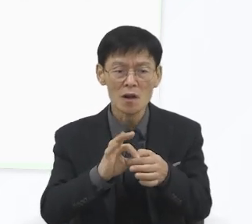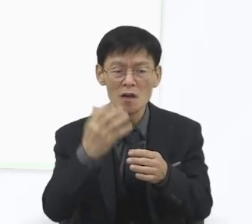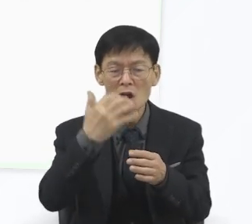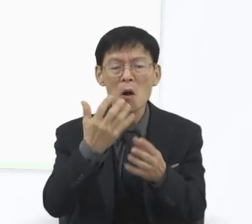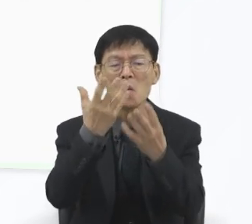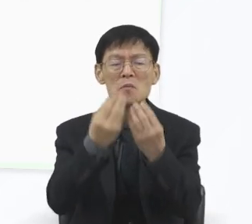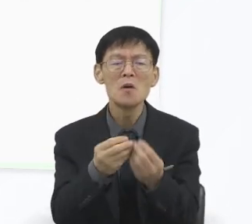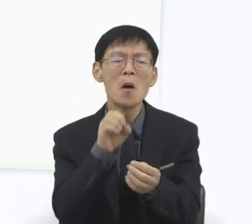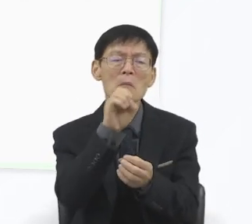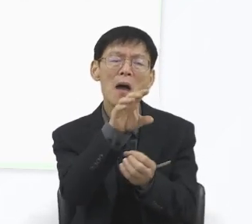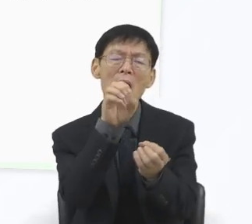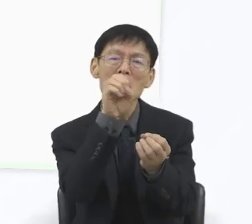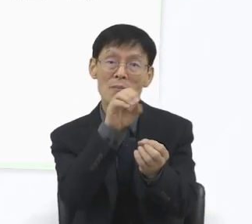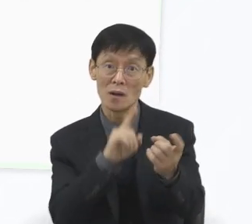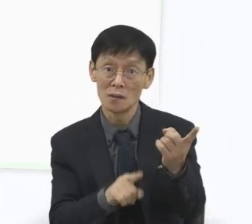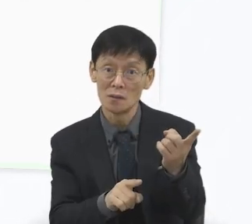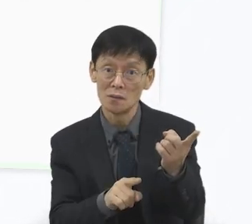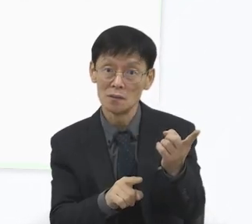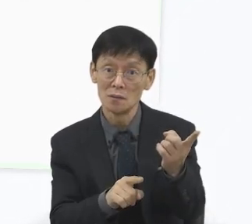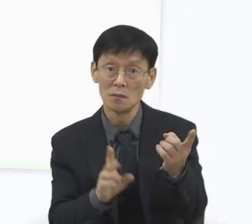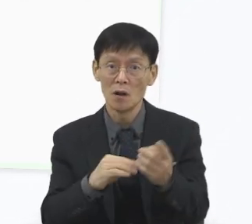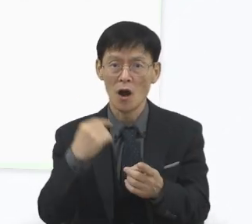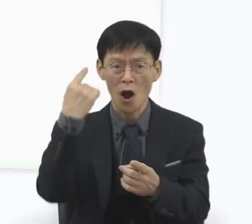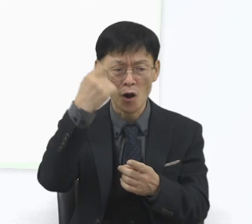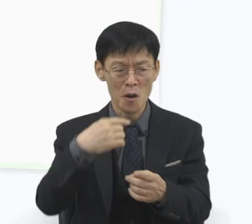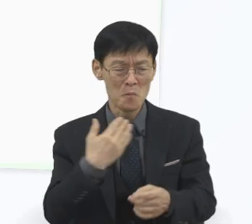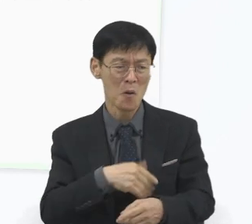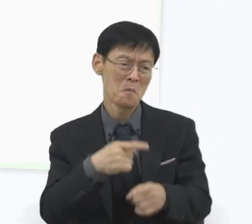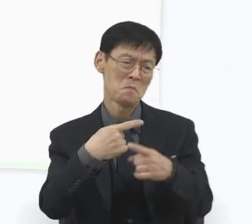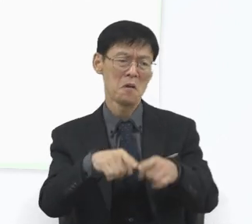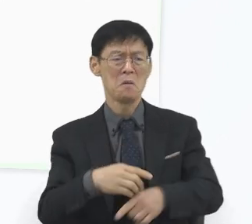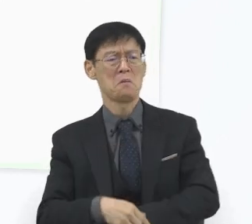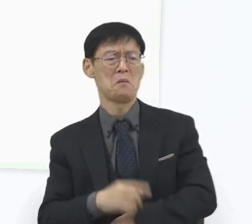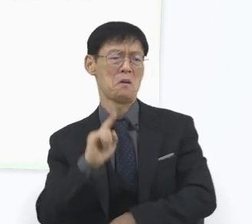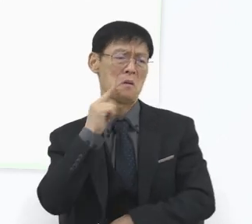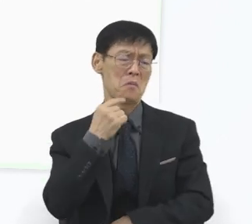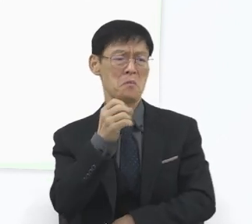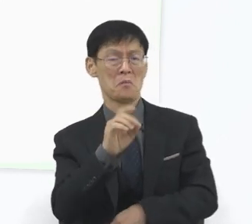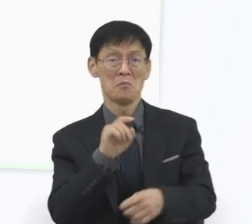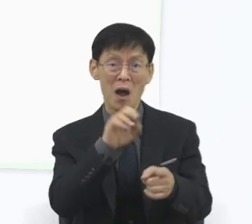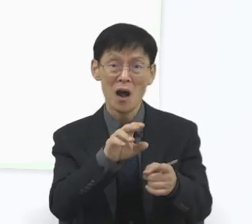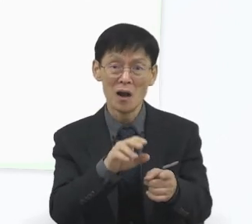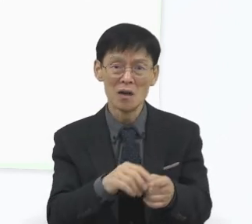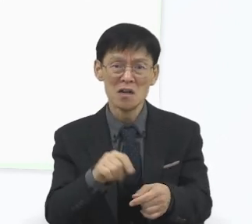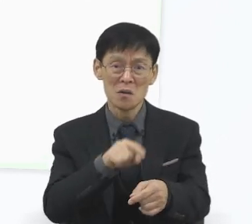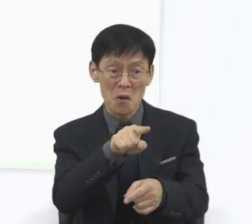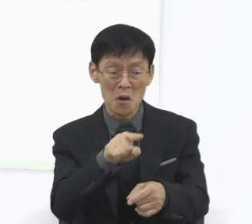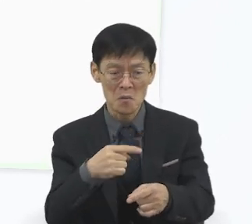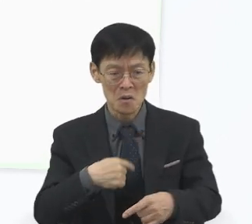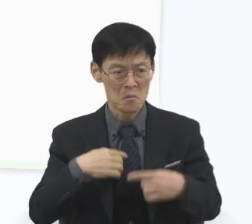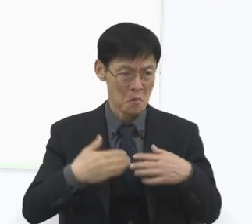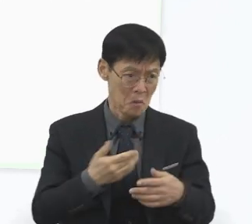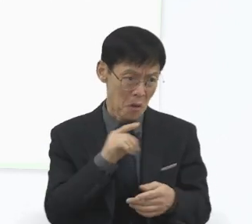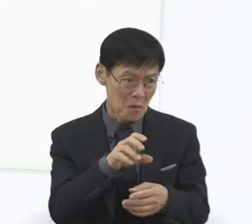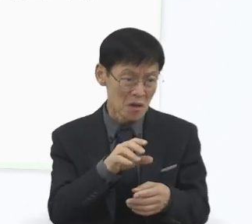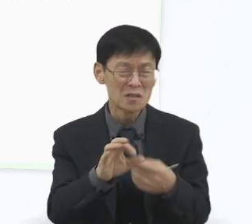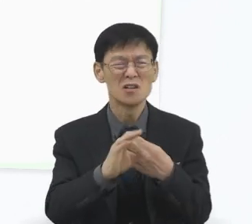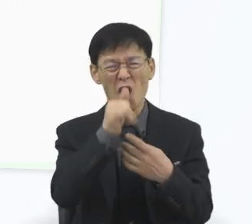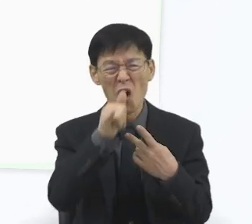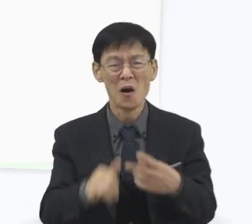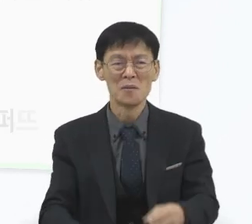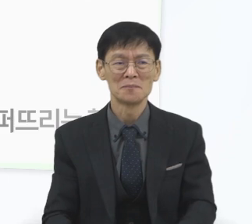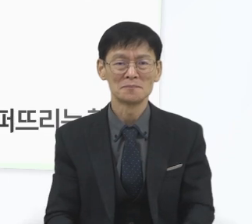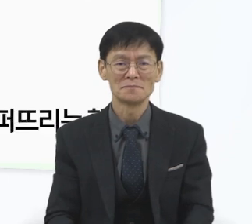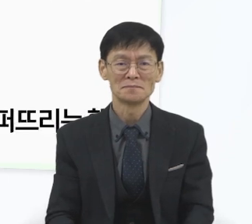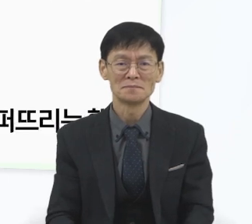관련하여 성적인 비유를 한다거나 얼굴이나 몸에 대해 평가하고 몸의 특정 부위에 관해 말하는 사례도